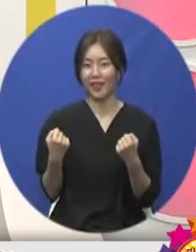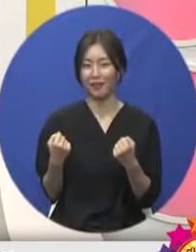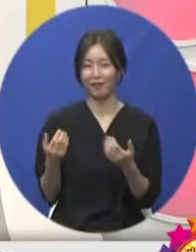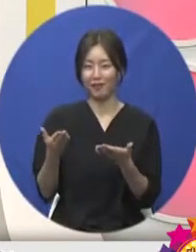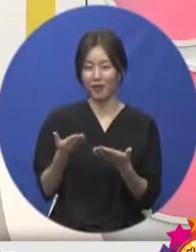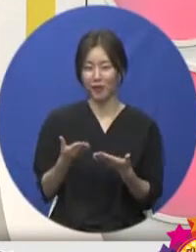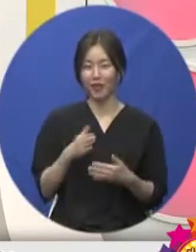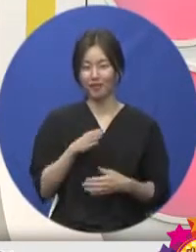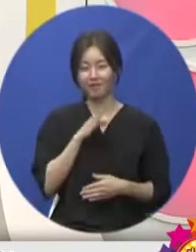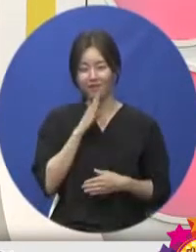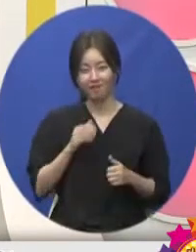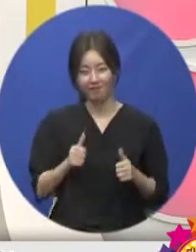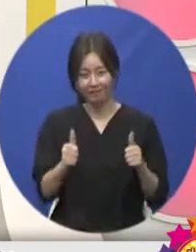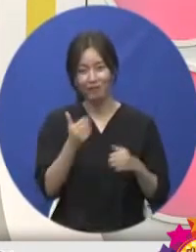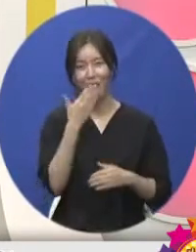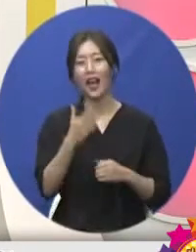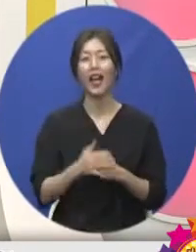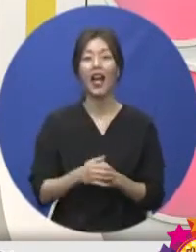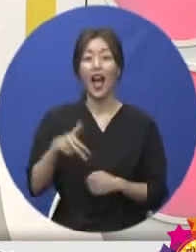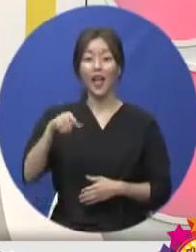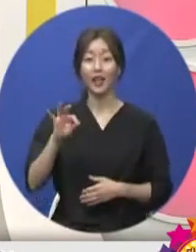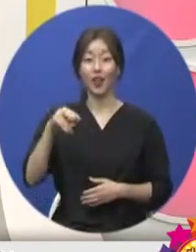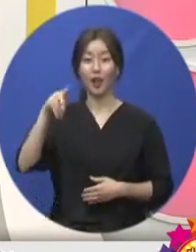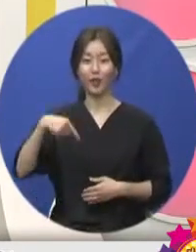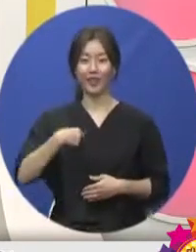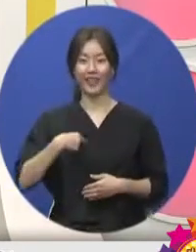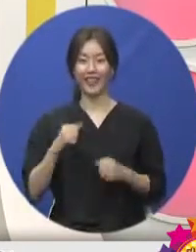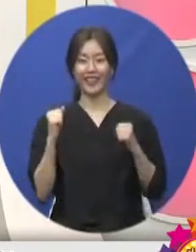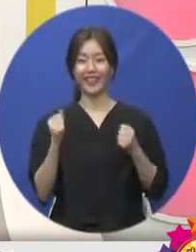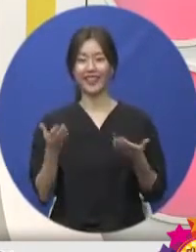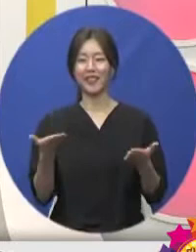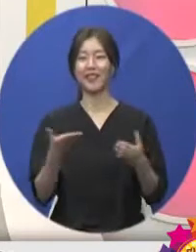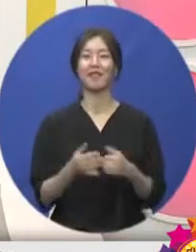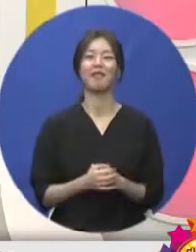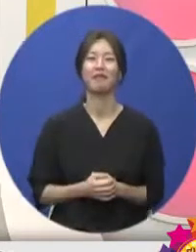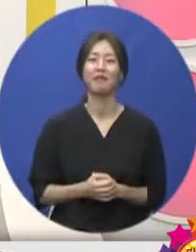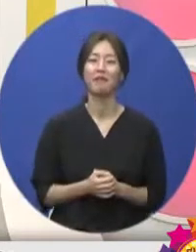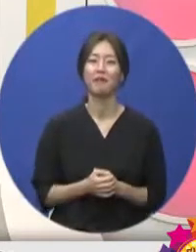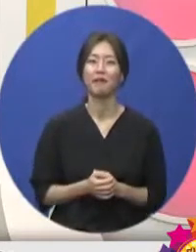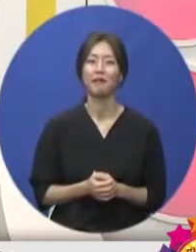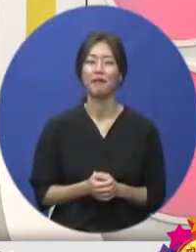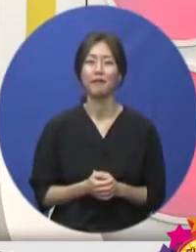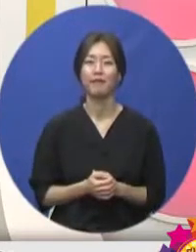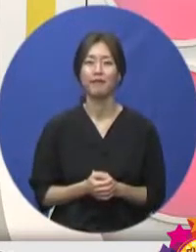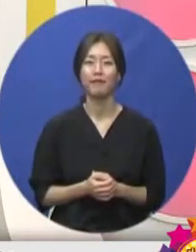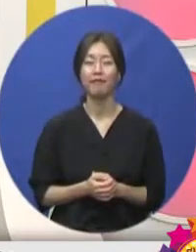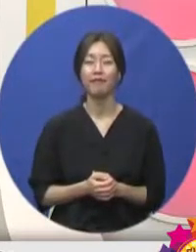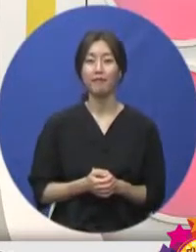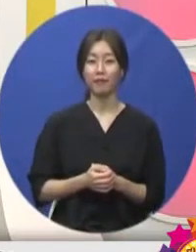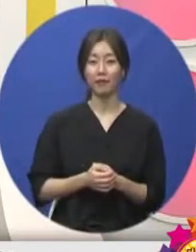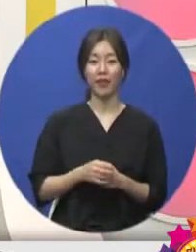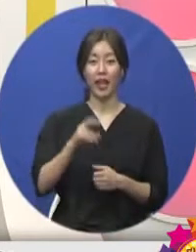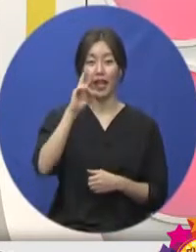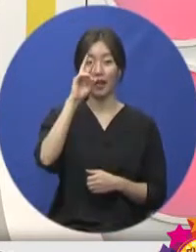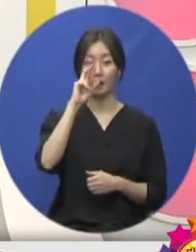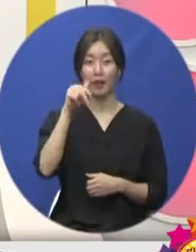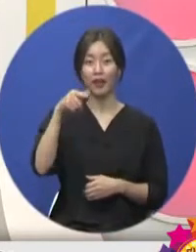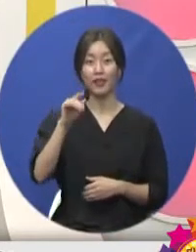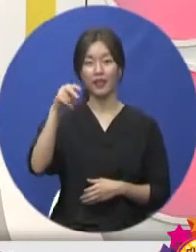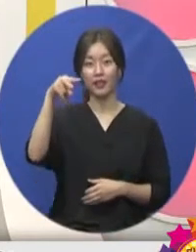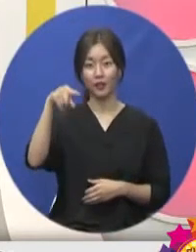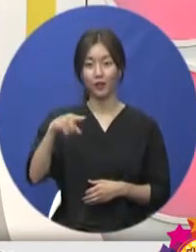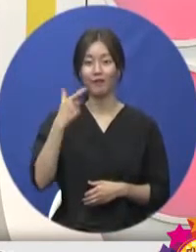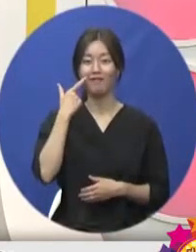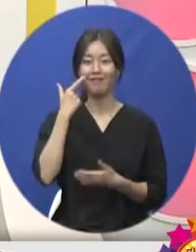한번 해보겠습니다. 예, 네, 응원하겠습니다. 정수가 응원할게요. 정수가 예. 예, 응원하겠습니다. 자, 창원시에서